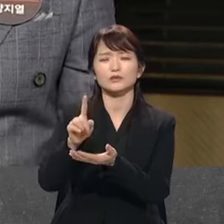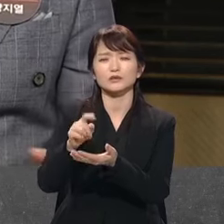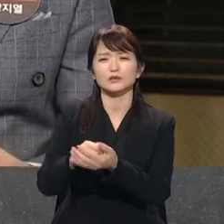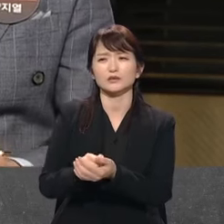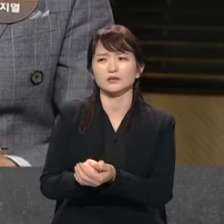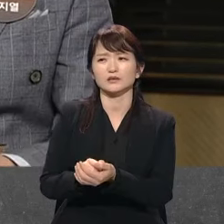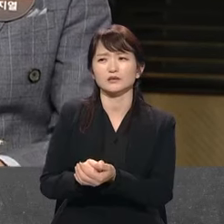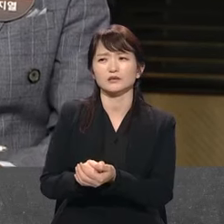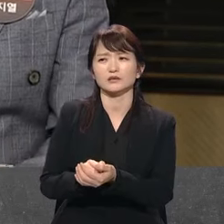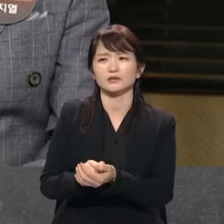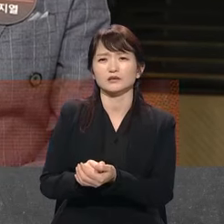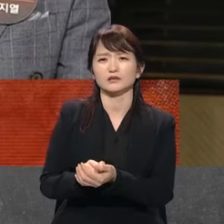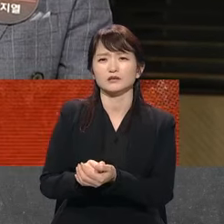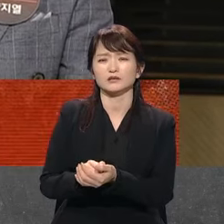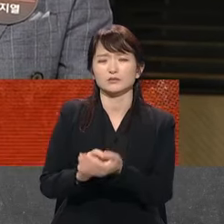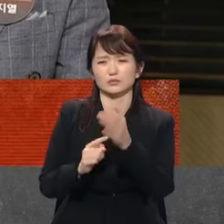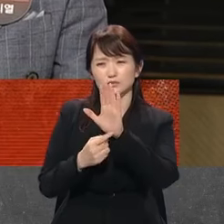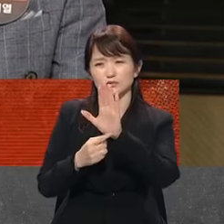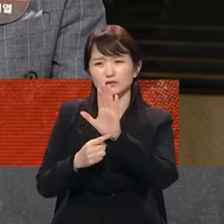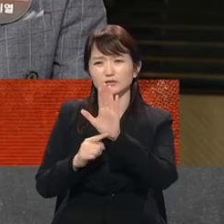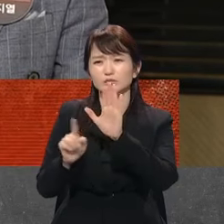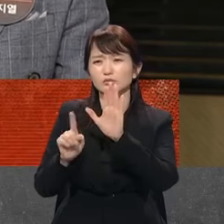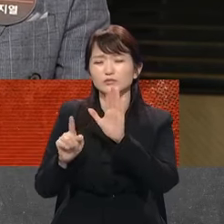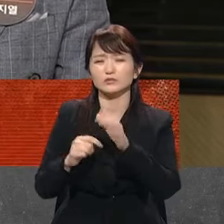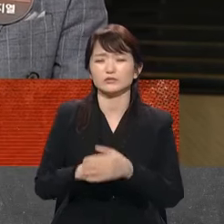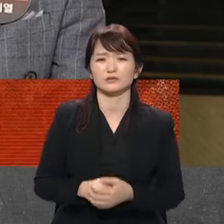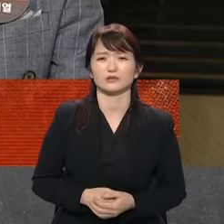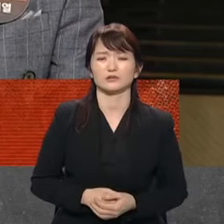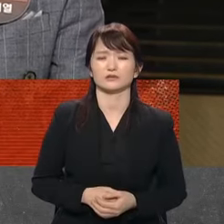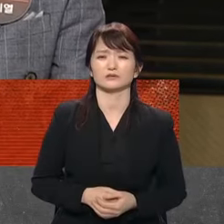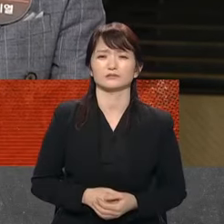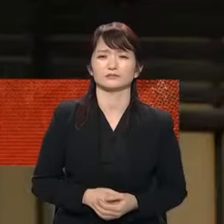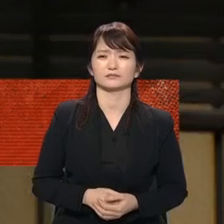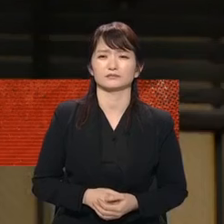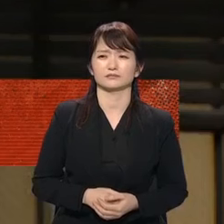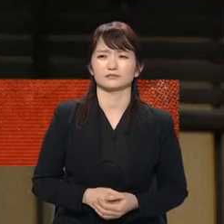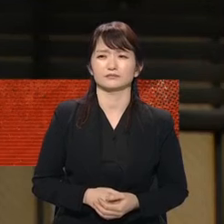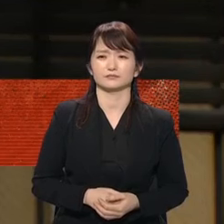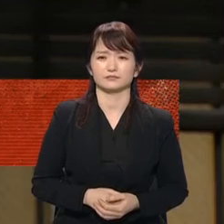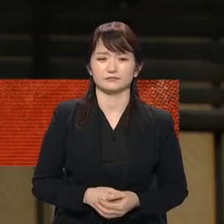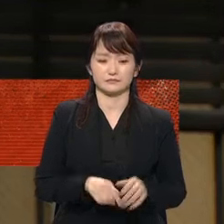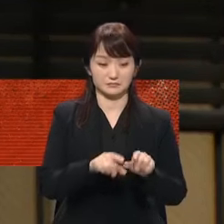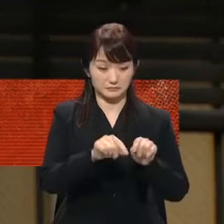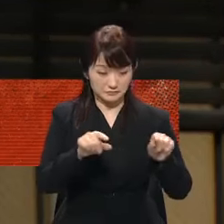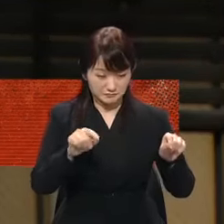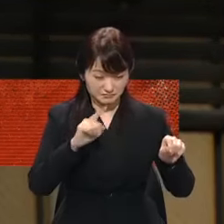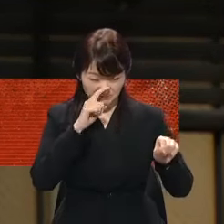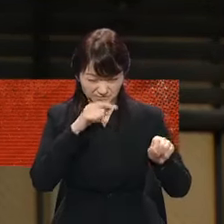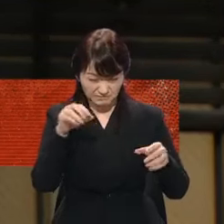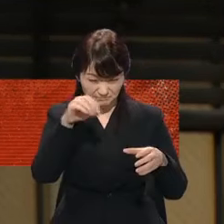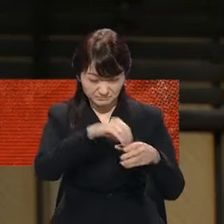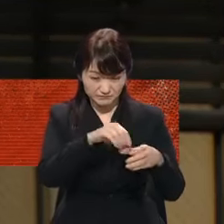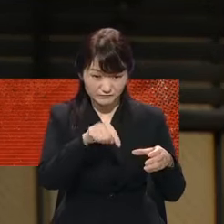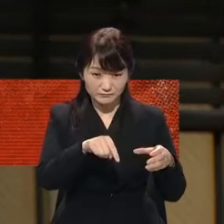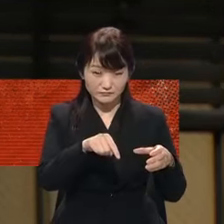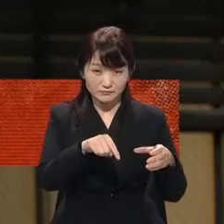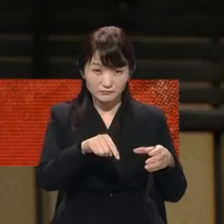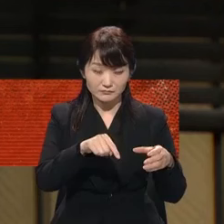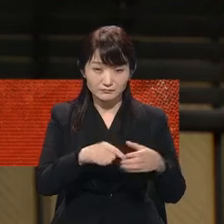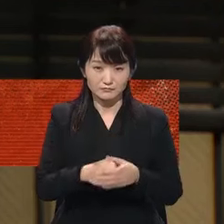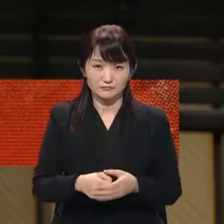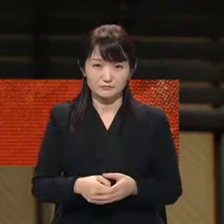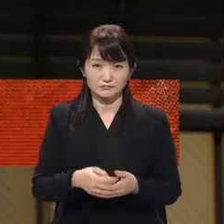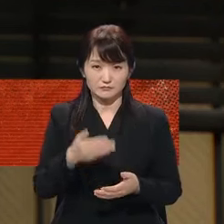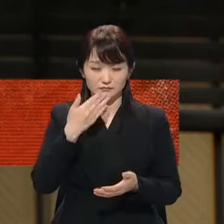사정 자체를요. 글쎄 이제 그렇게는 안 되고 있고 사실 이 음식에 이물질 들어간 건 식품위생법상으로도 굉장히 엄격하게 처분을